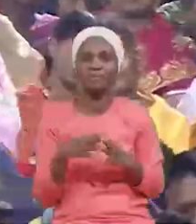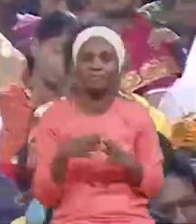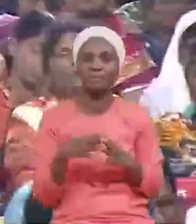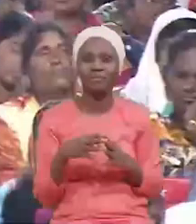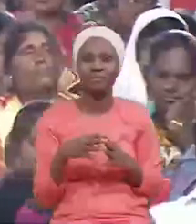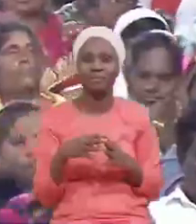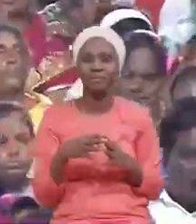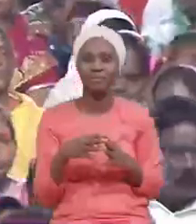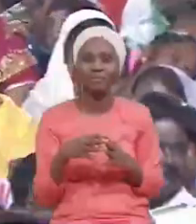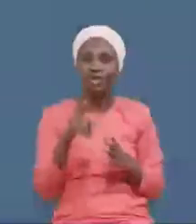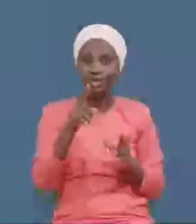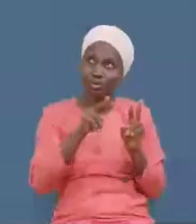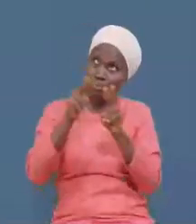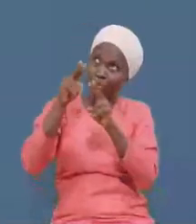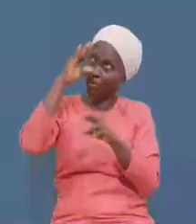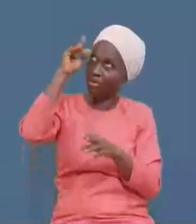Vous le regardez.